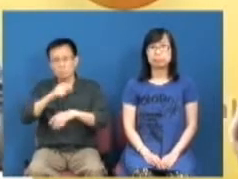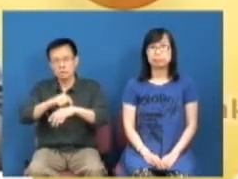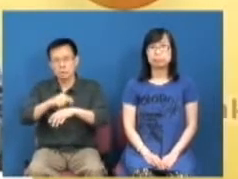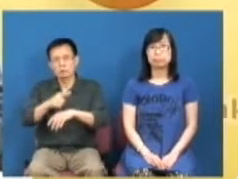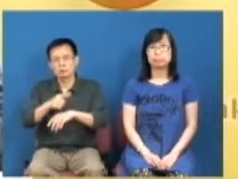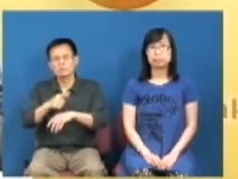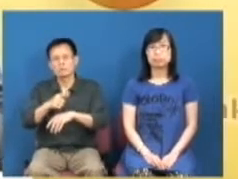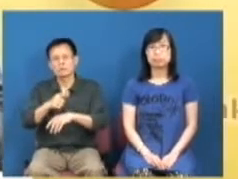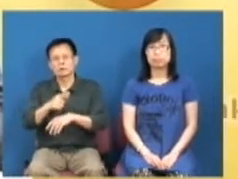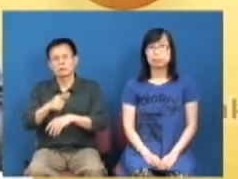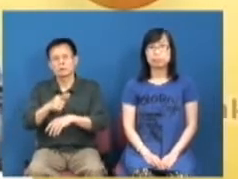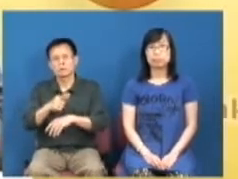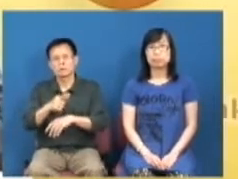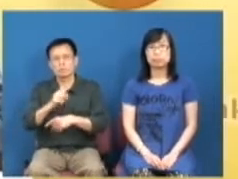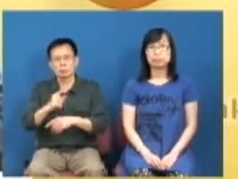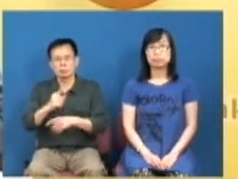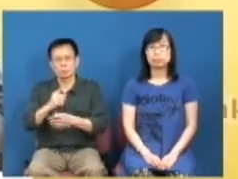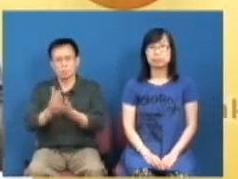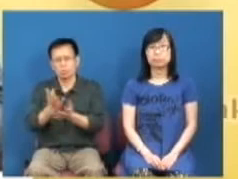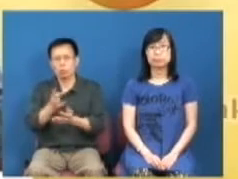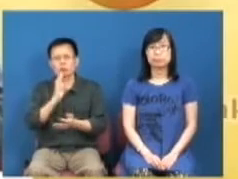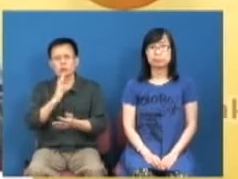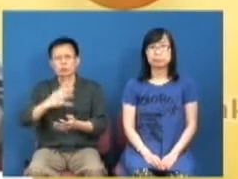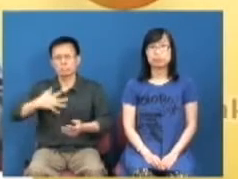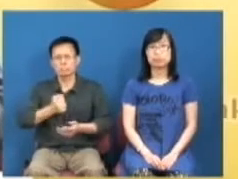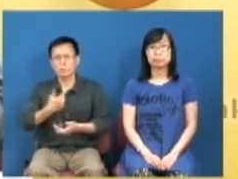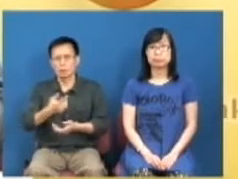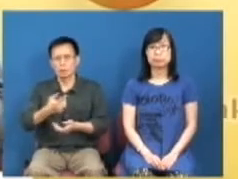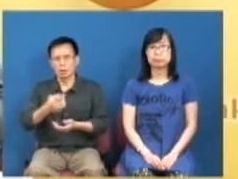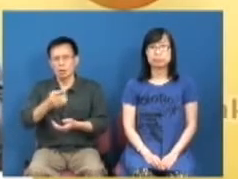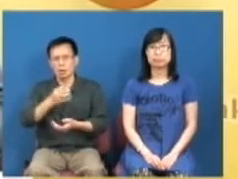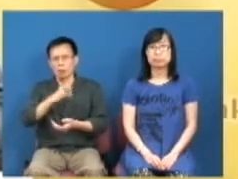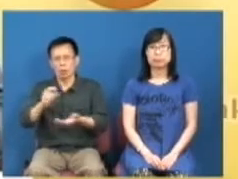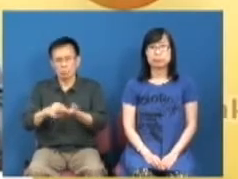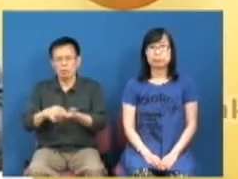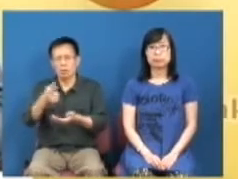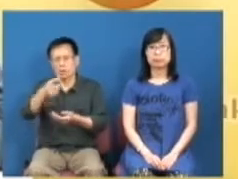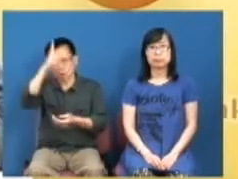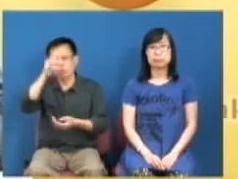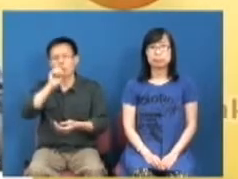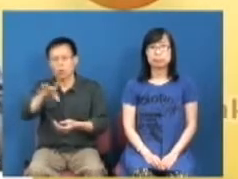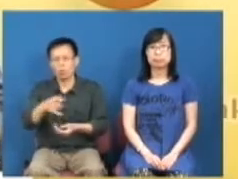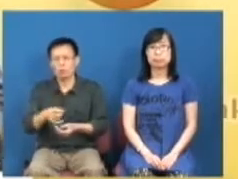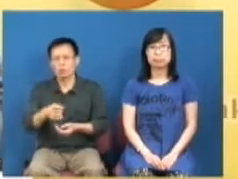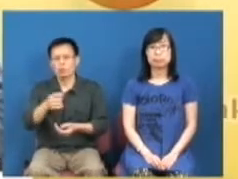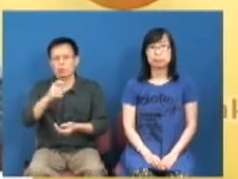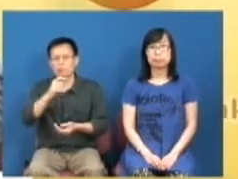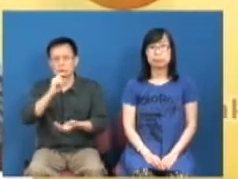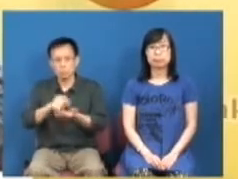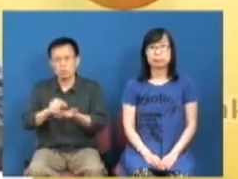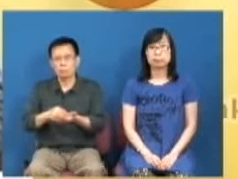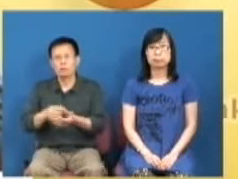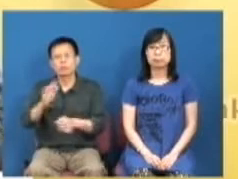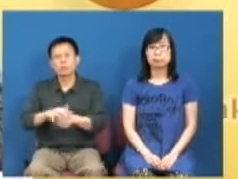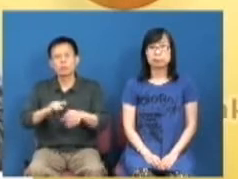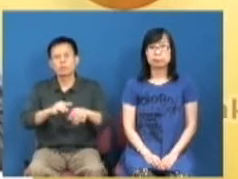似就咩都係佢講曬，又佢話冇地又係佢。話有地嘅時候，佢又攞嚟堆填咁